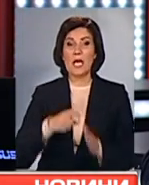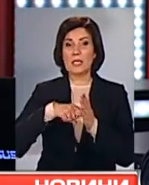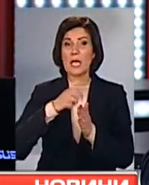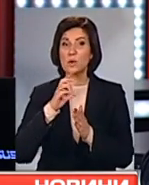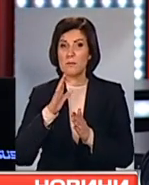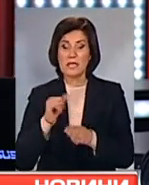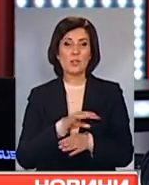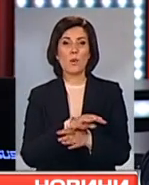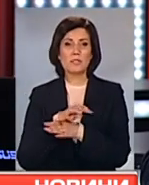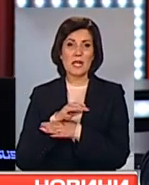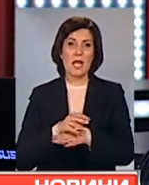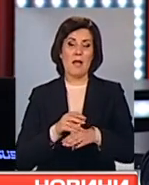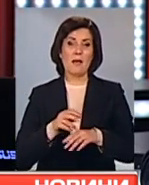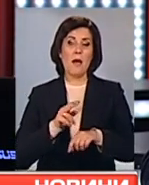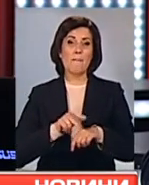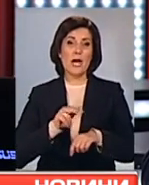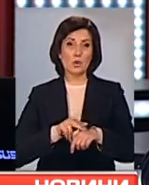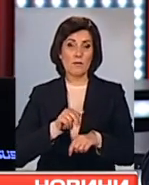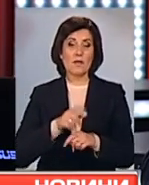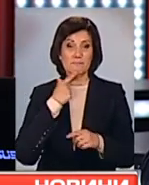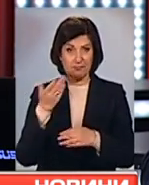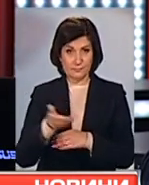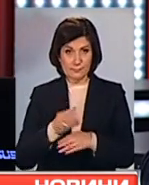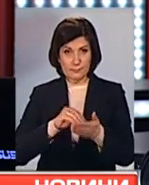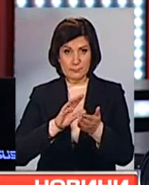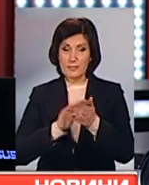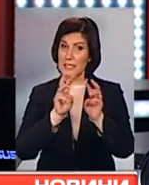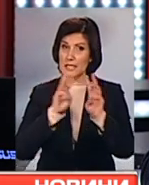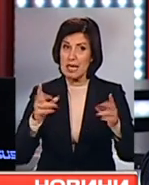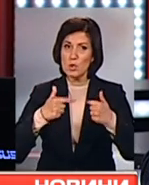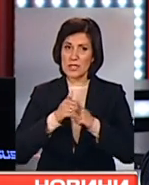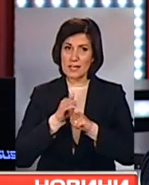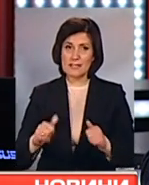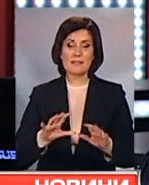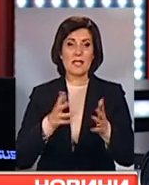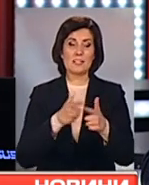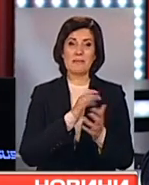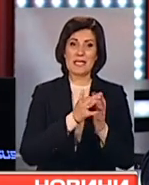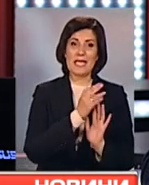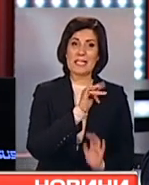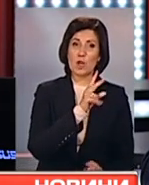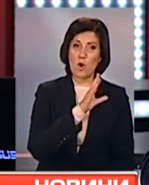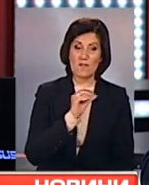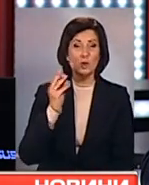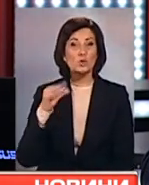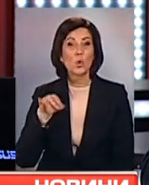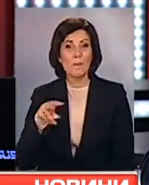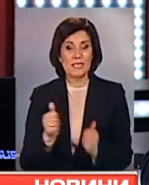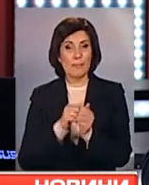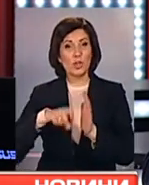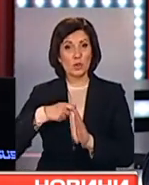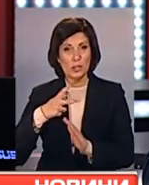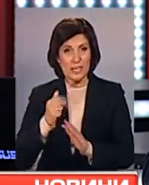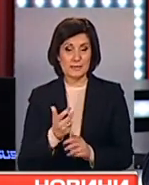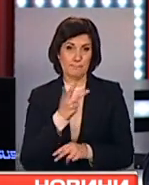На Донбасі з зеніток обстріляли патруль ОБСЄ. Як сказано у звіті, опублікованому на сайті організації, це сталося між селищами Кірови і Шуми, неподалік